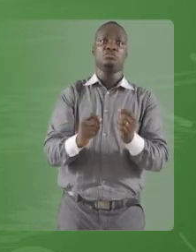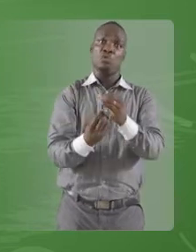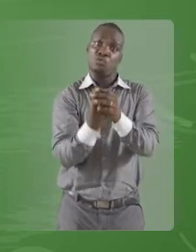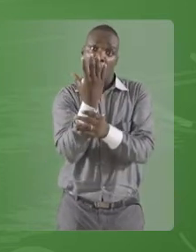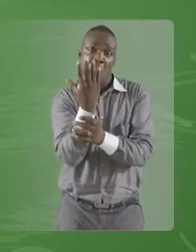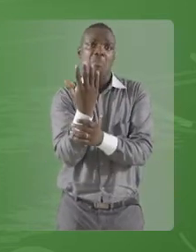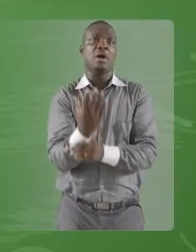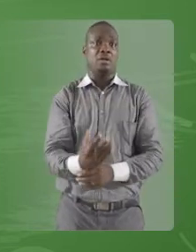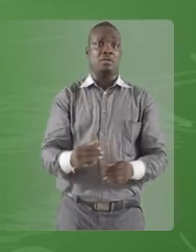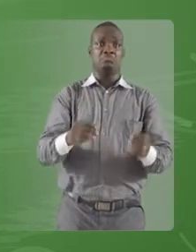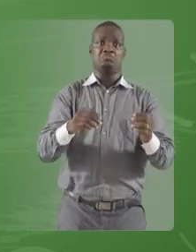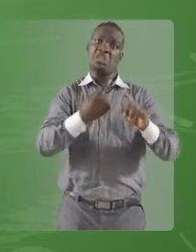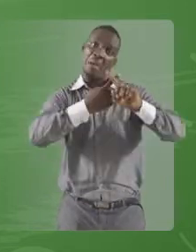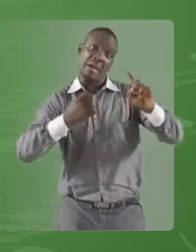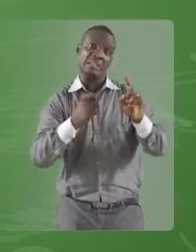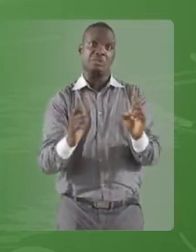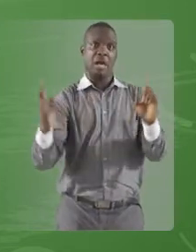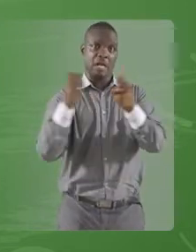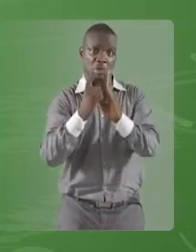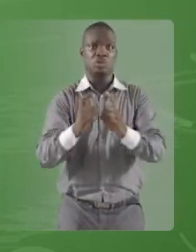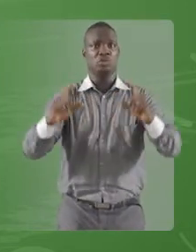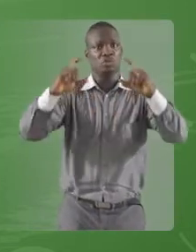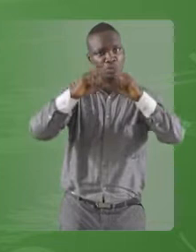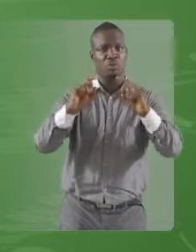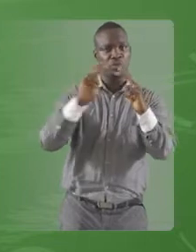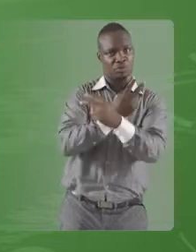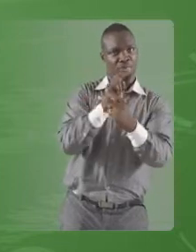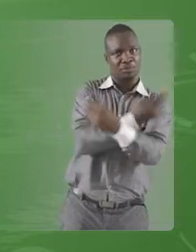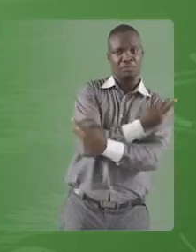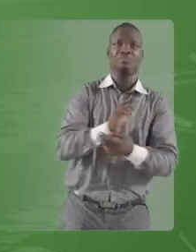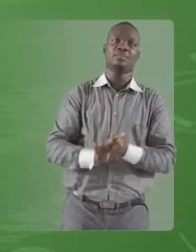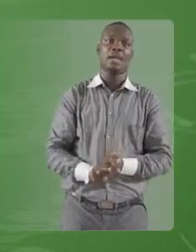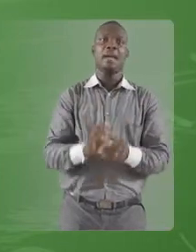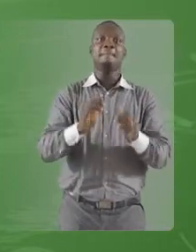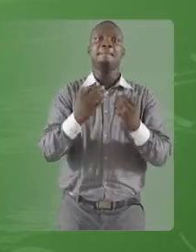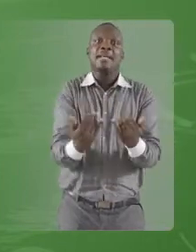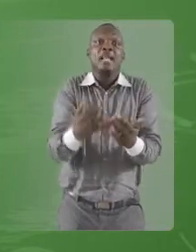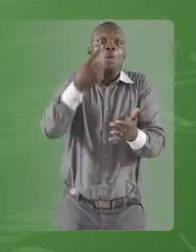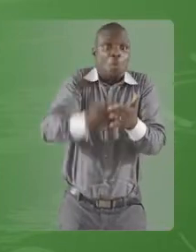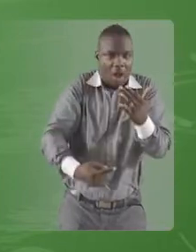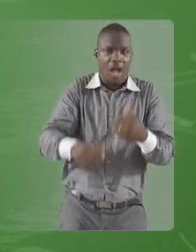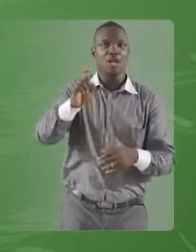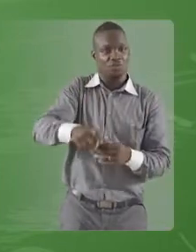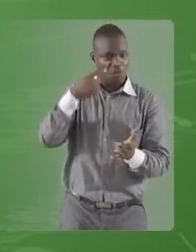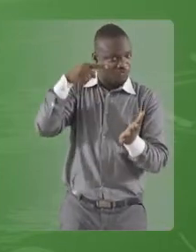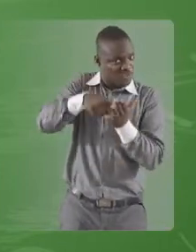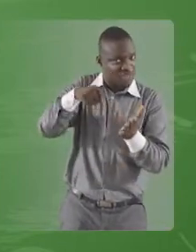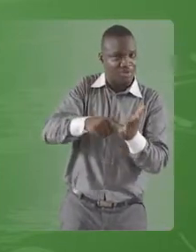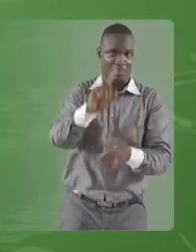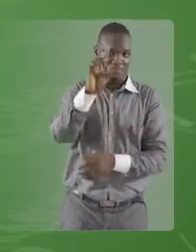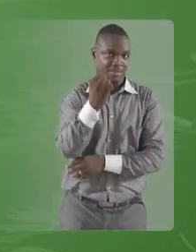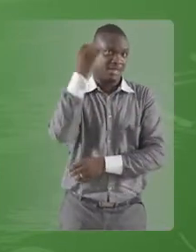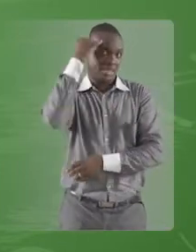cellules reproductrices. Alors, nous allons passer à la première hypothèse, à la vérification de la première hypothèse. Alors,